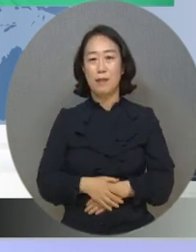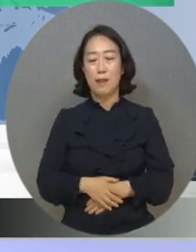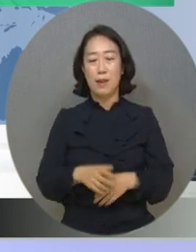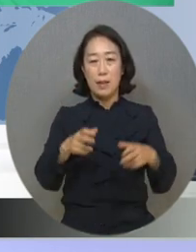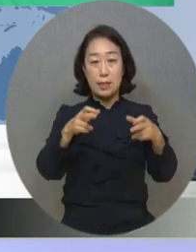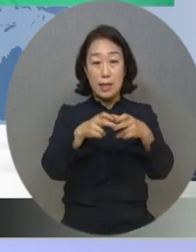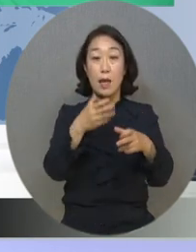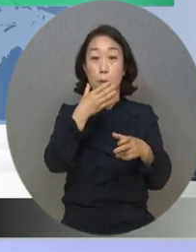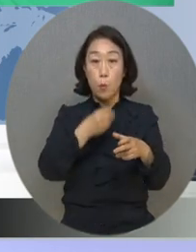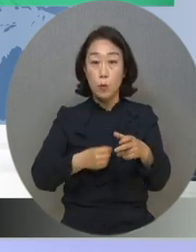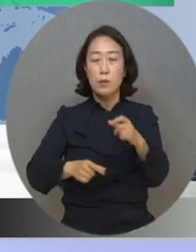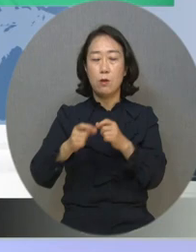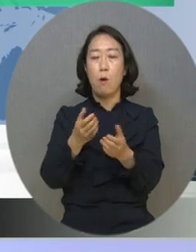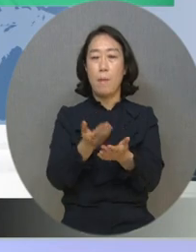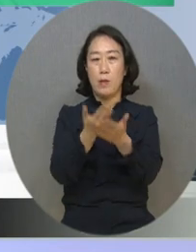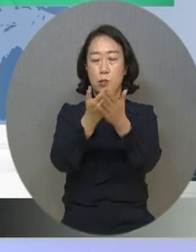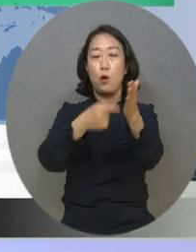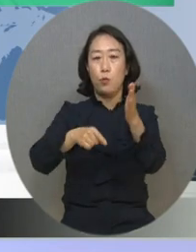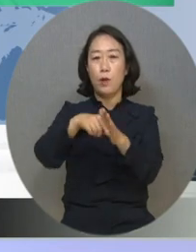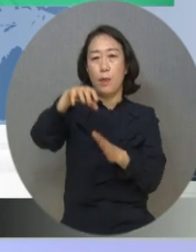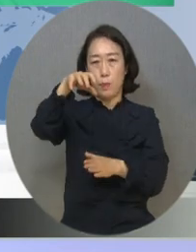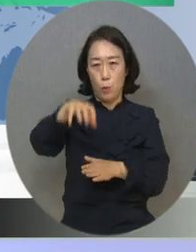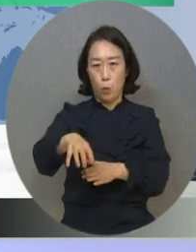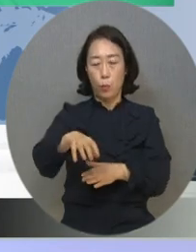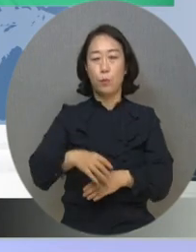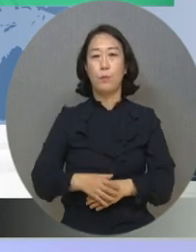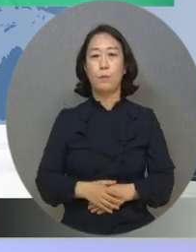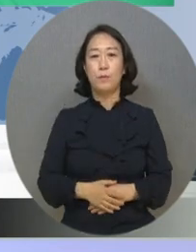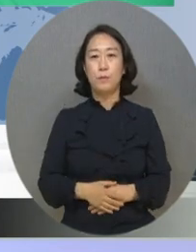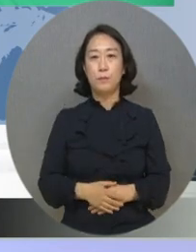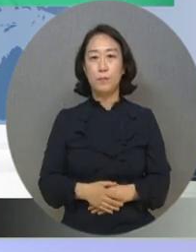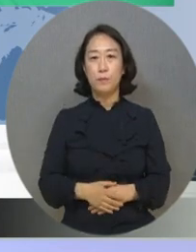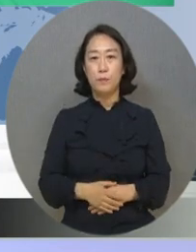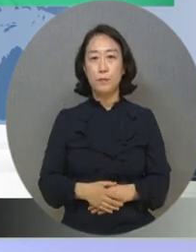장애인 복지 증진을 위한 자리가 마련된 건데요. 정운성 기자입니다.